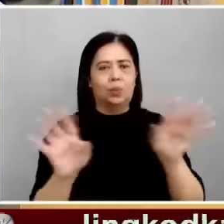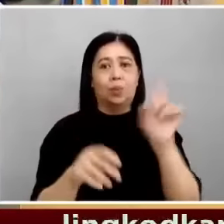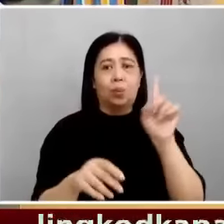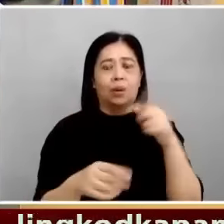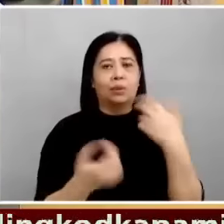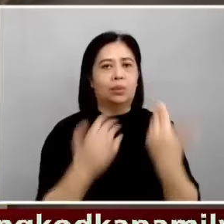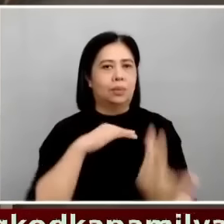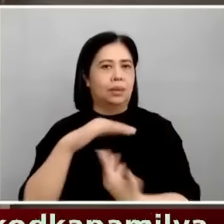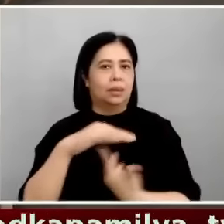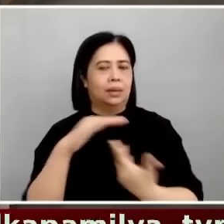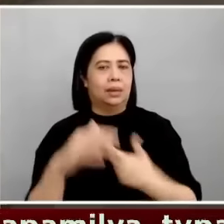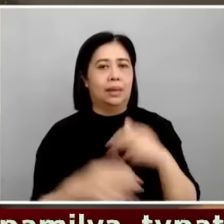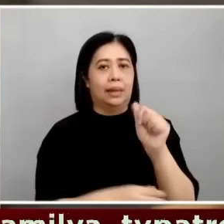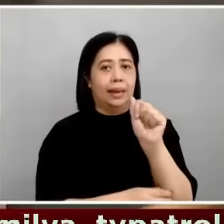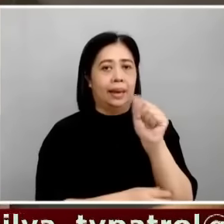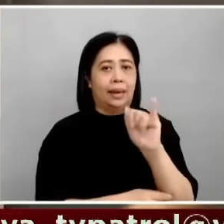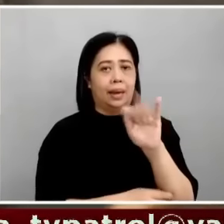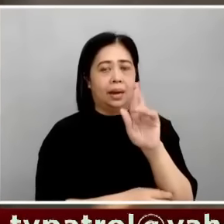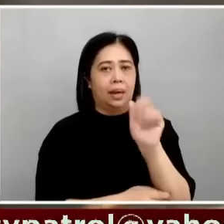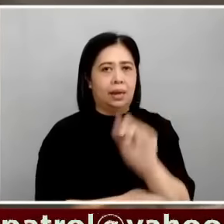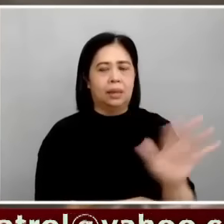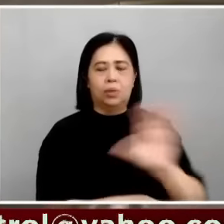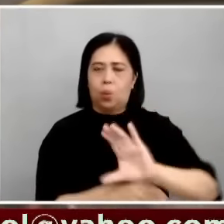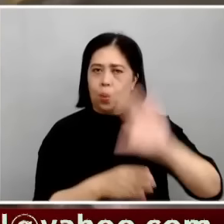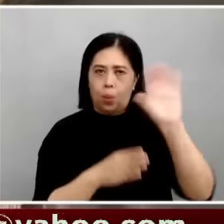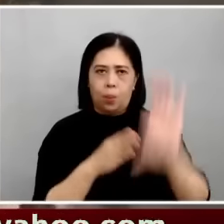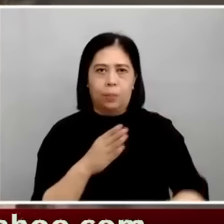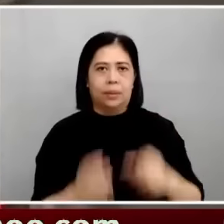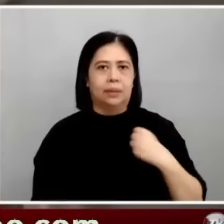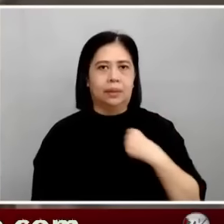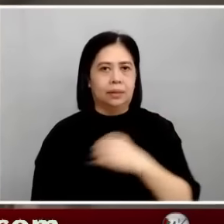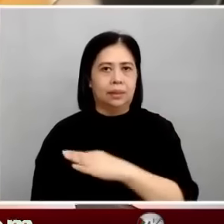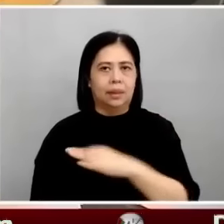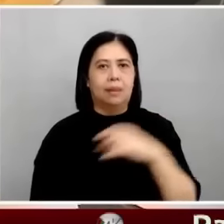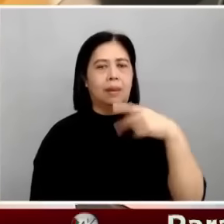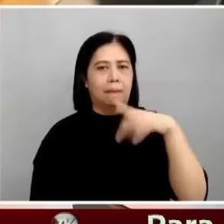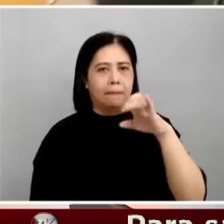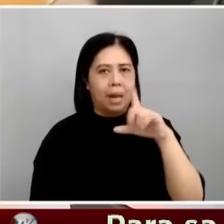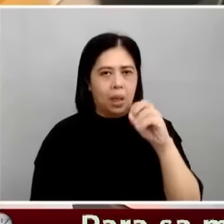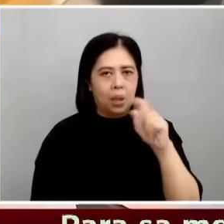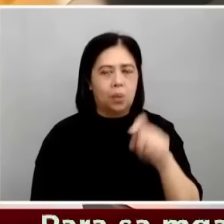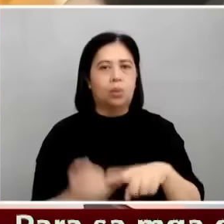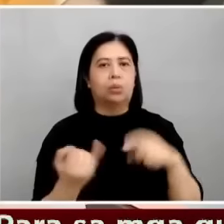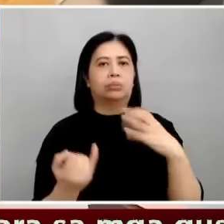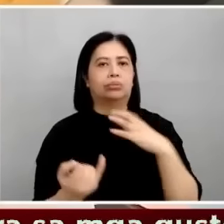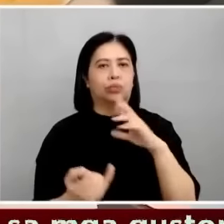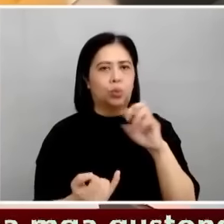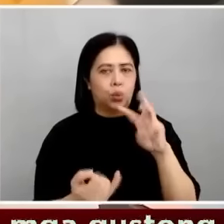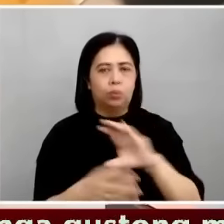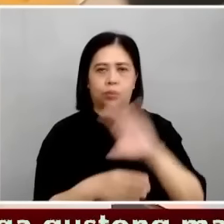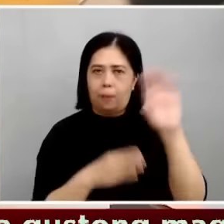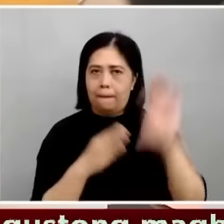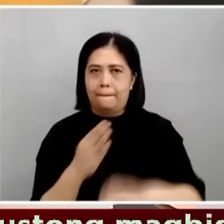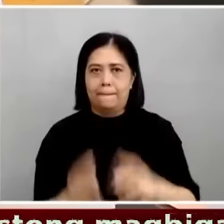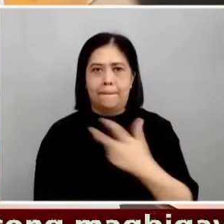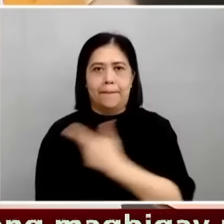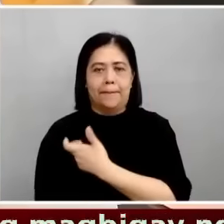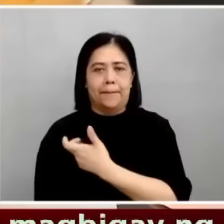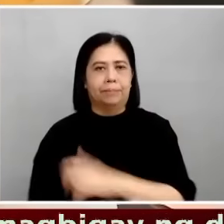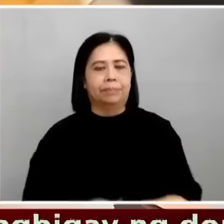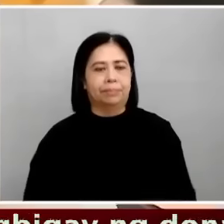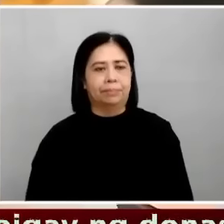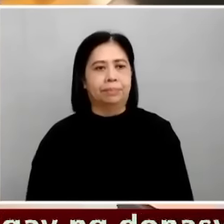Asia Philippines, fully vaccinated na ang lahat ng crew at piloto. We have a peace of mind also to go home our family